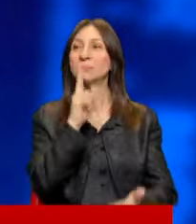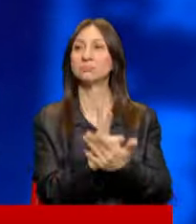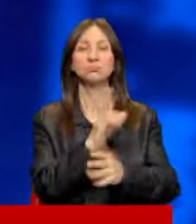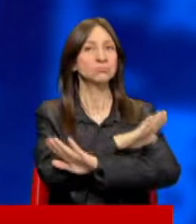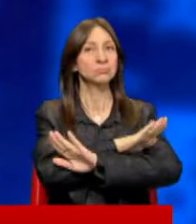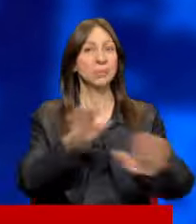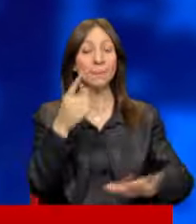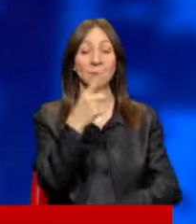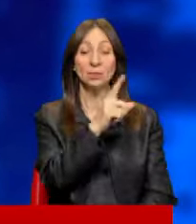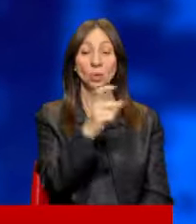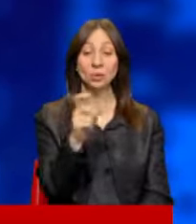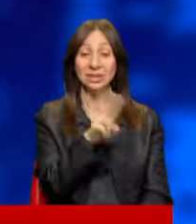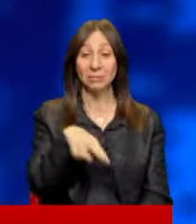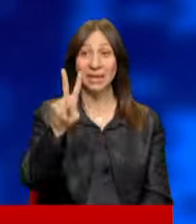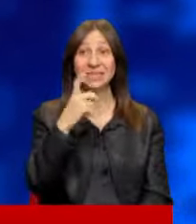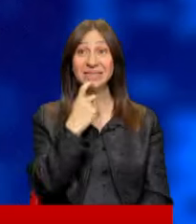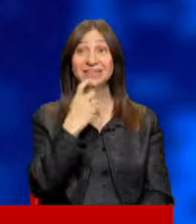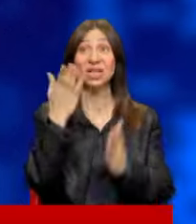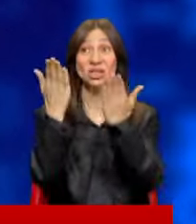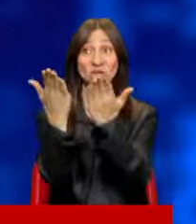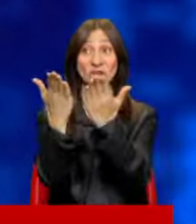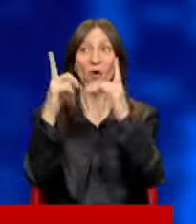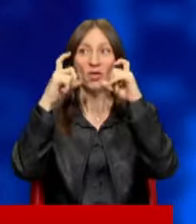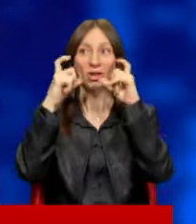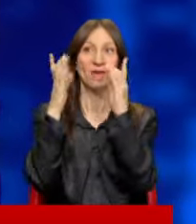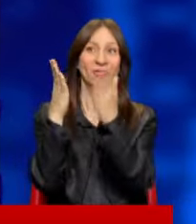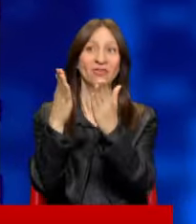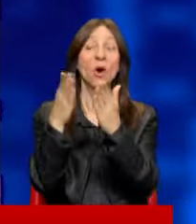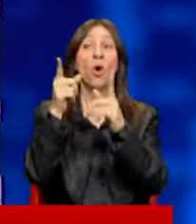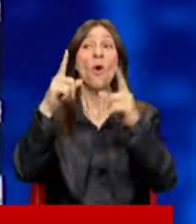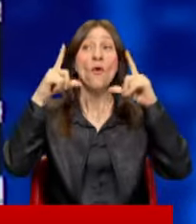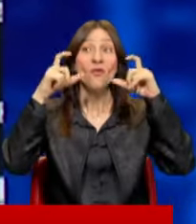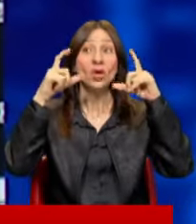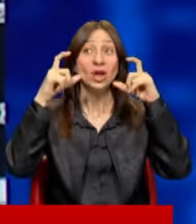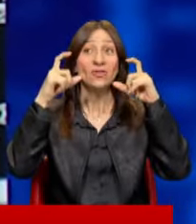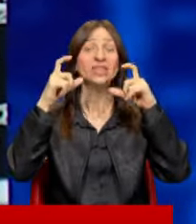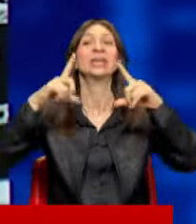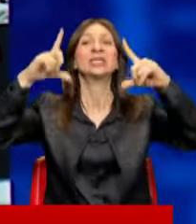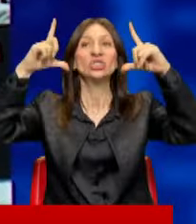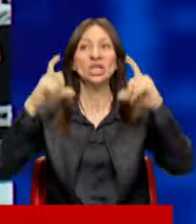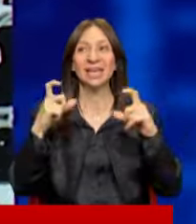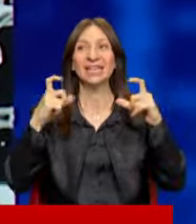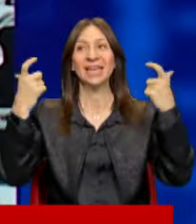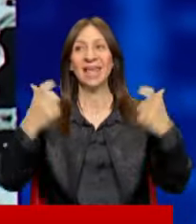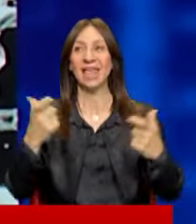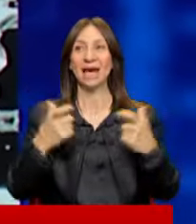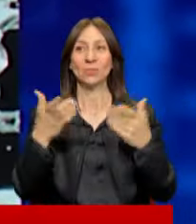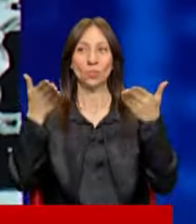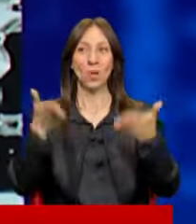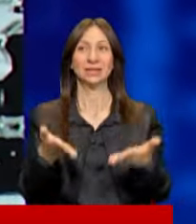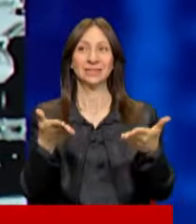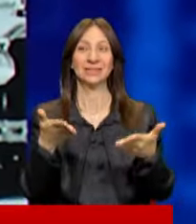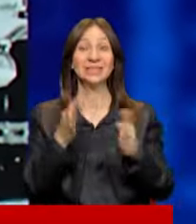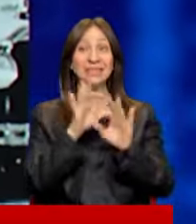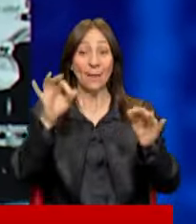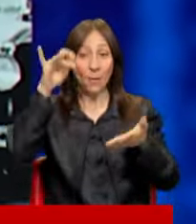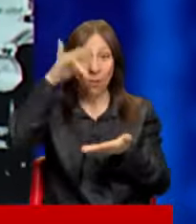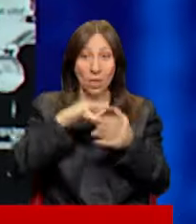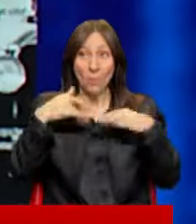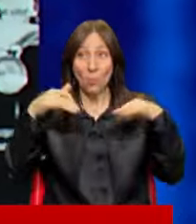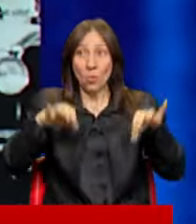ve 1927 senesi, işte o fotoğraf ve o fotoğrafın çekildiği yerdeyiz. Tam